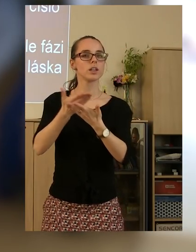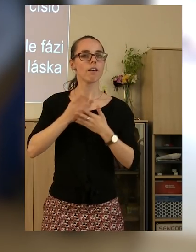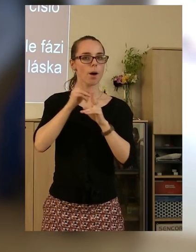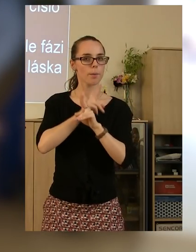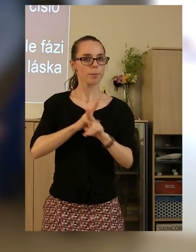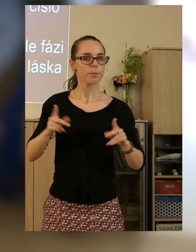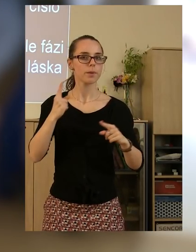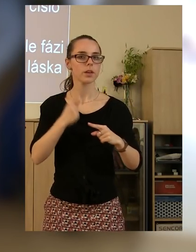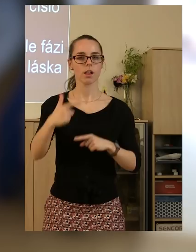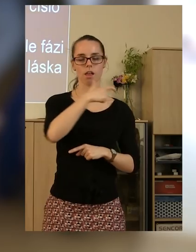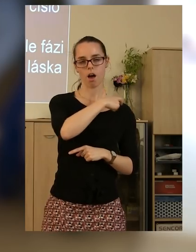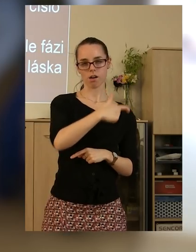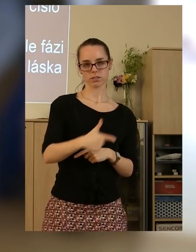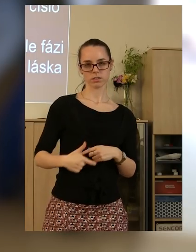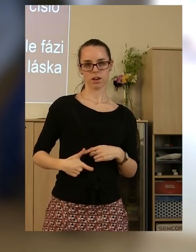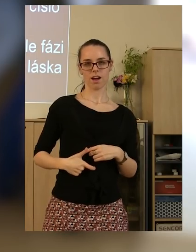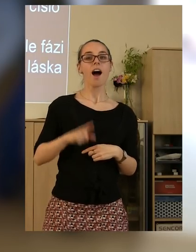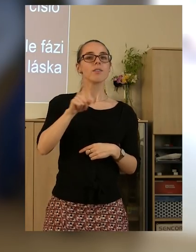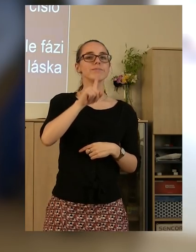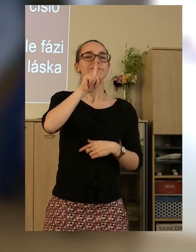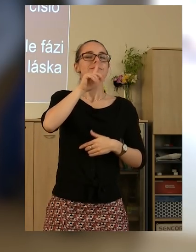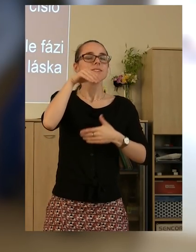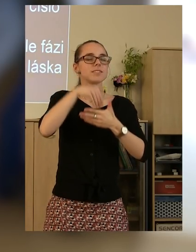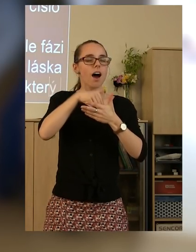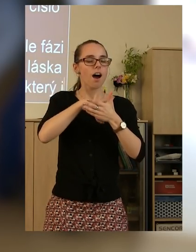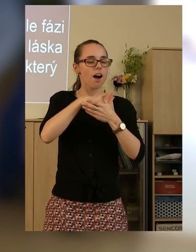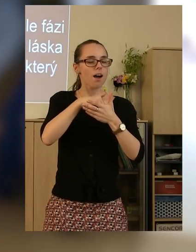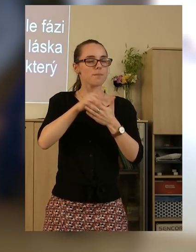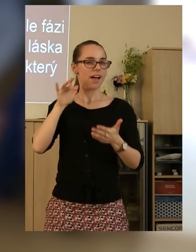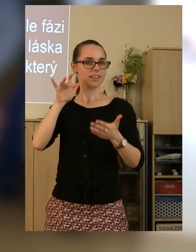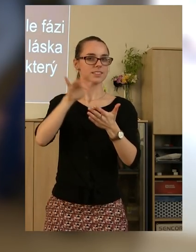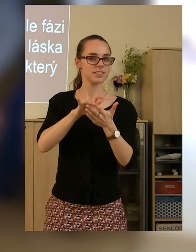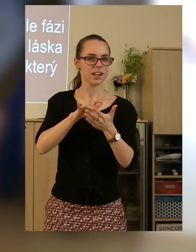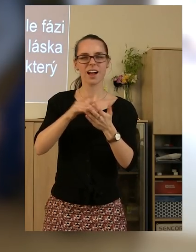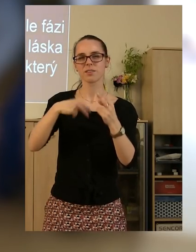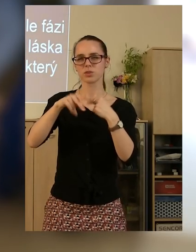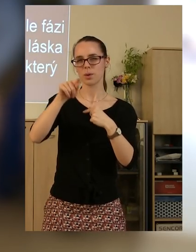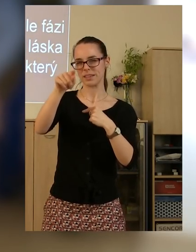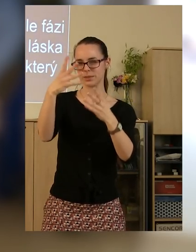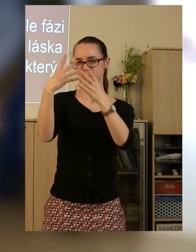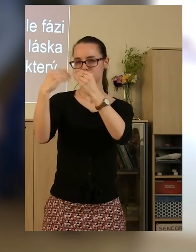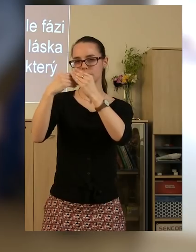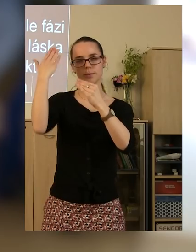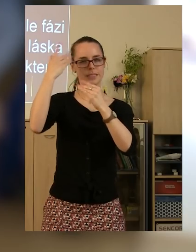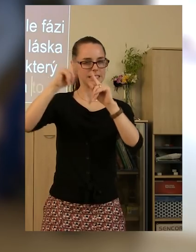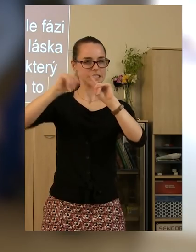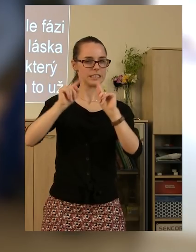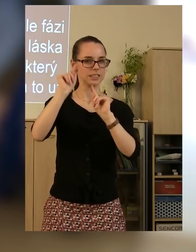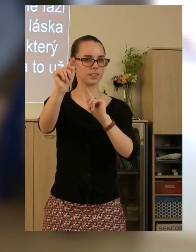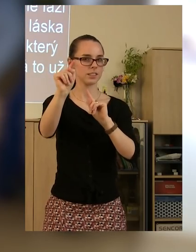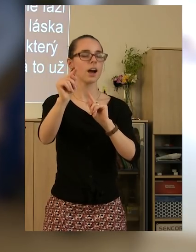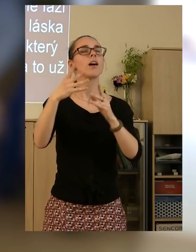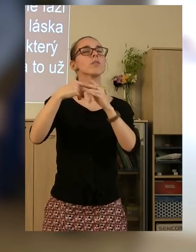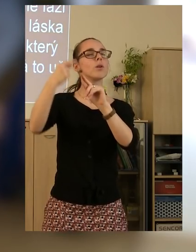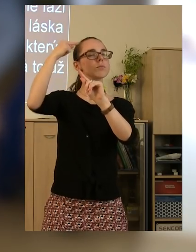je neproniknutelný. A možná, že to už není takový ten rámec, o kterém se teď bavíme. Jo? Že to je nějaká jako